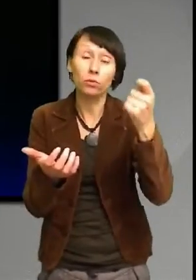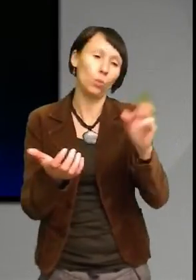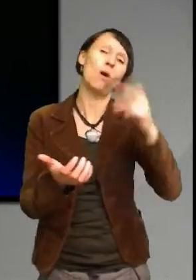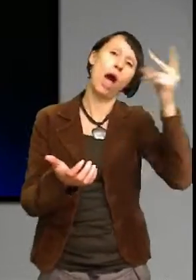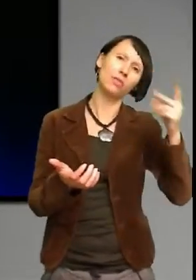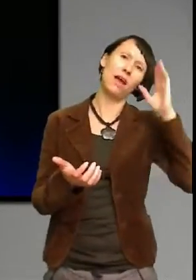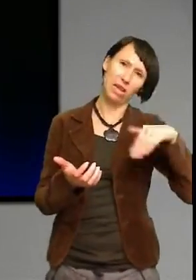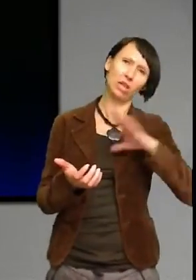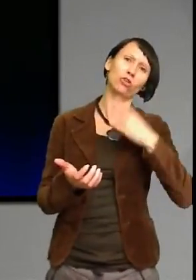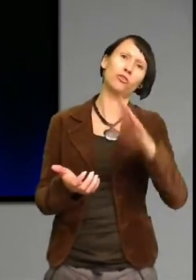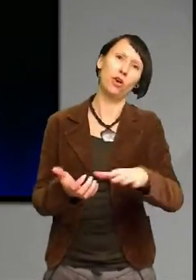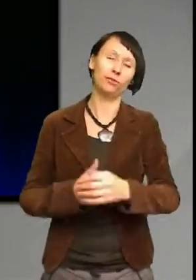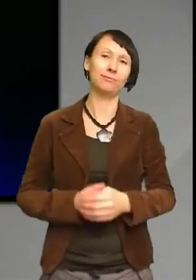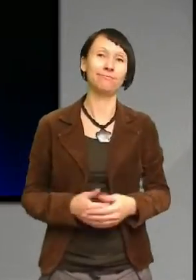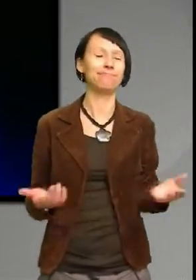Ja, det är spåttom.